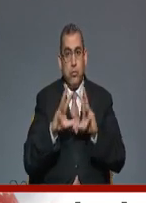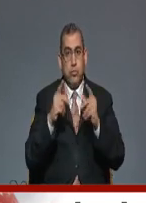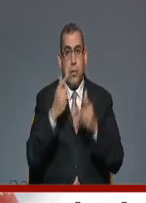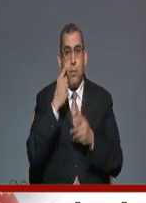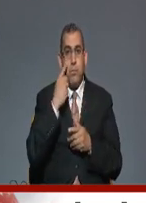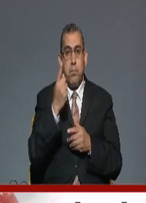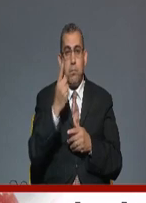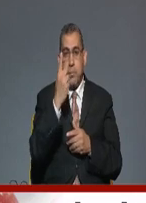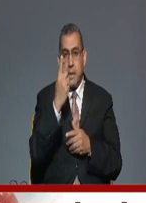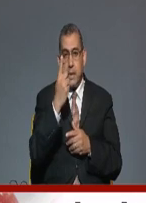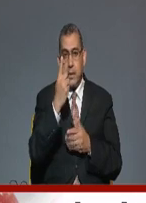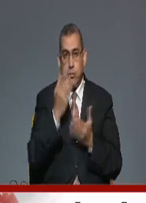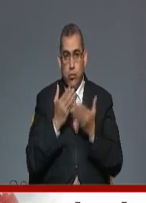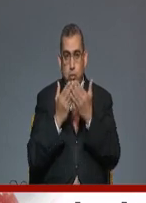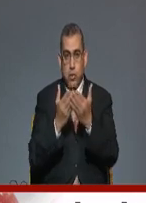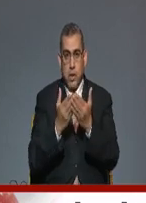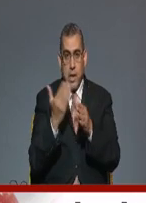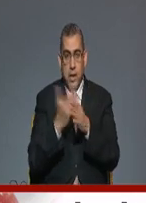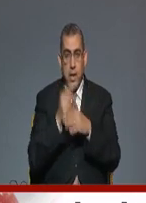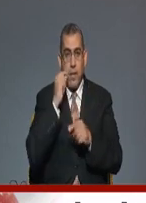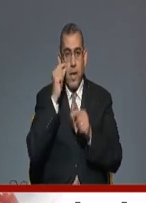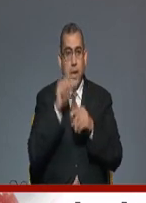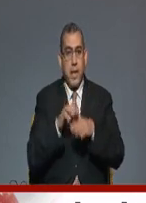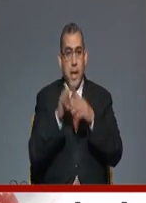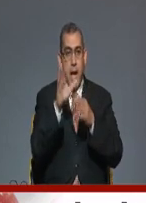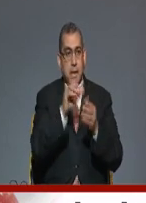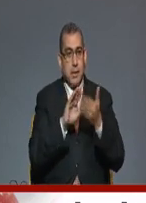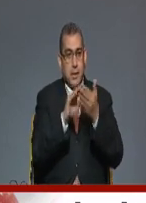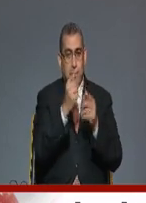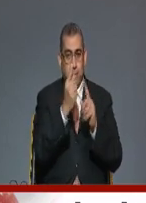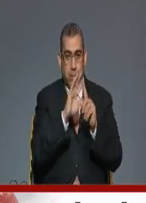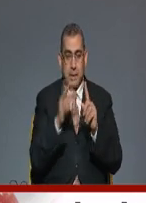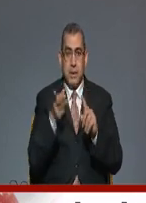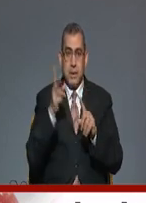بتساهم في علاج الناس، ولكن اتصور انها